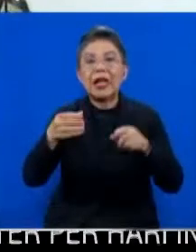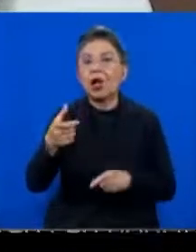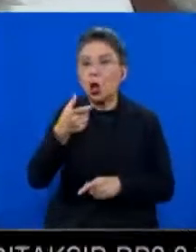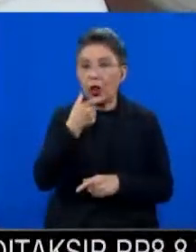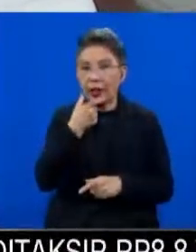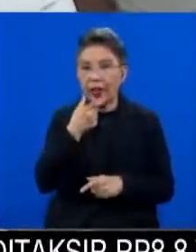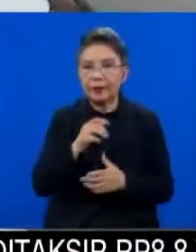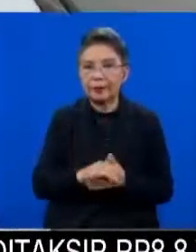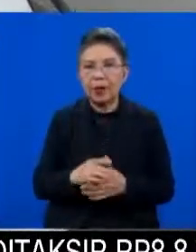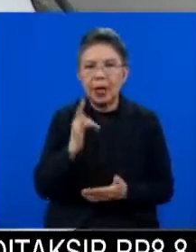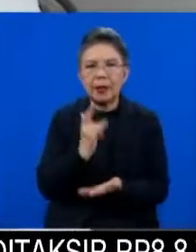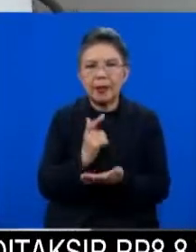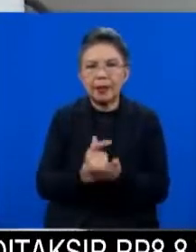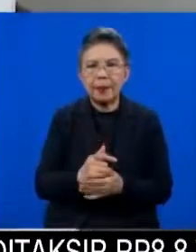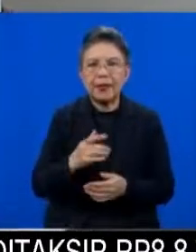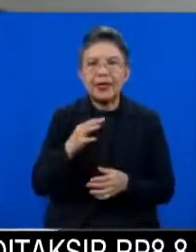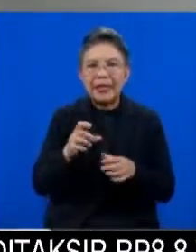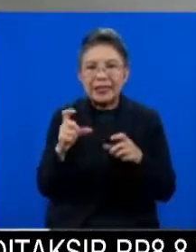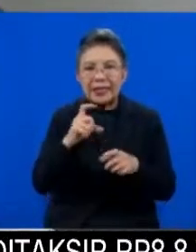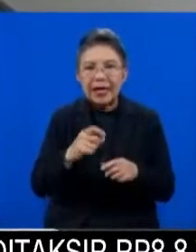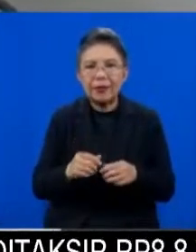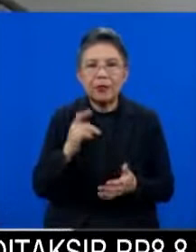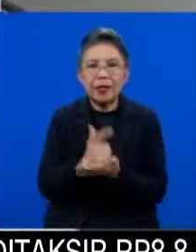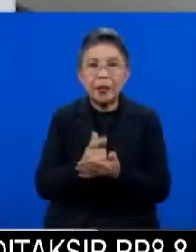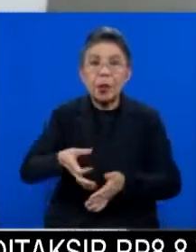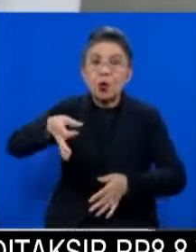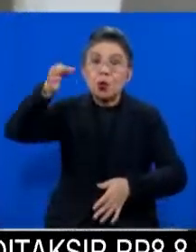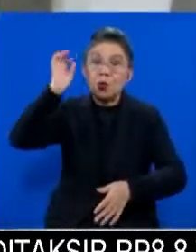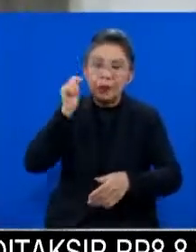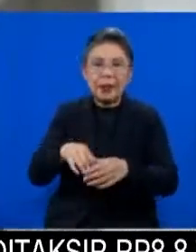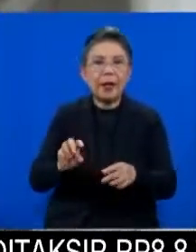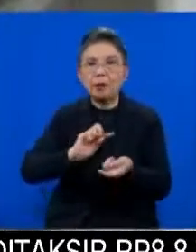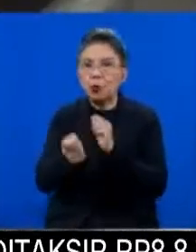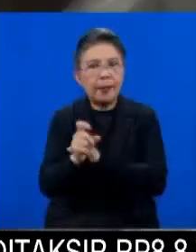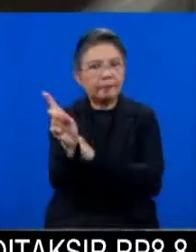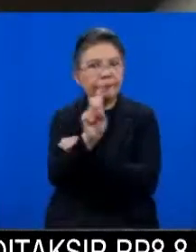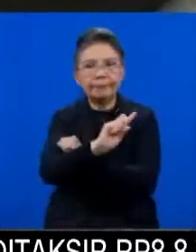Konsistensi menjaga resep sang nenek membuat roti jadul ini selalu diburu. Wiener